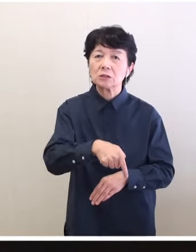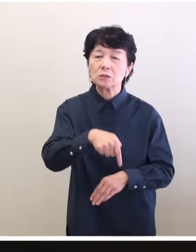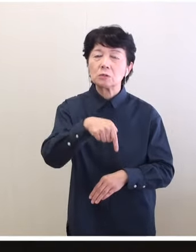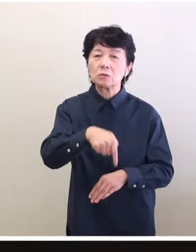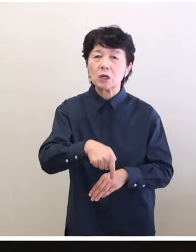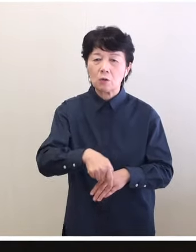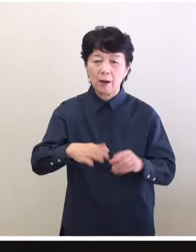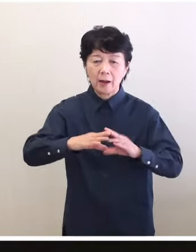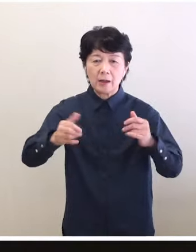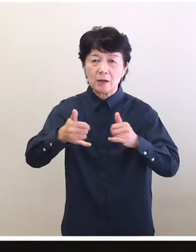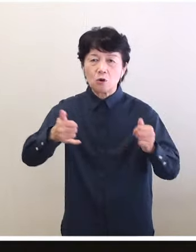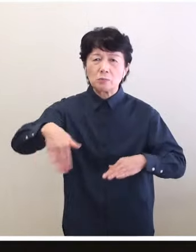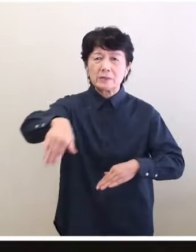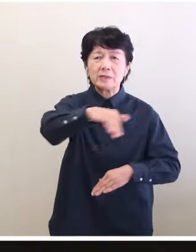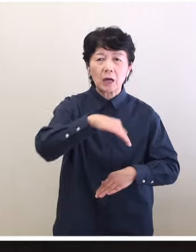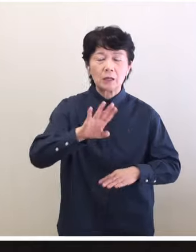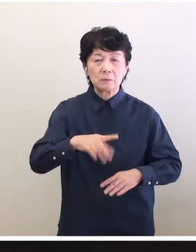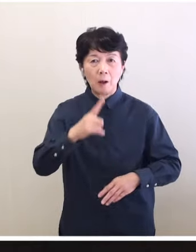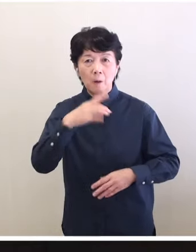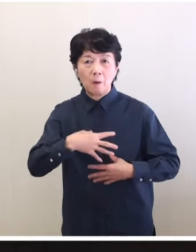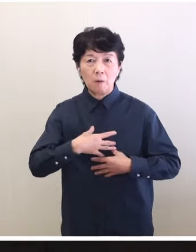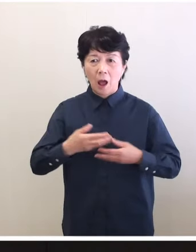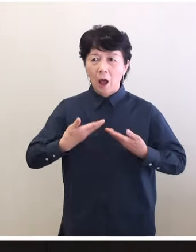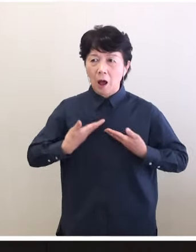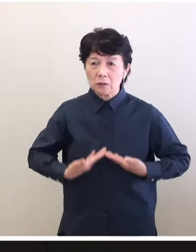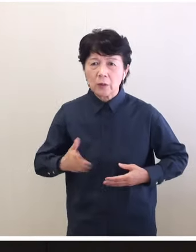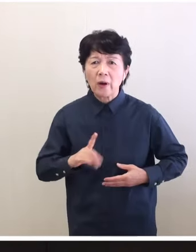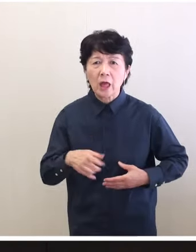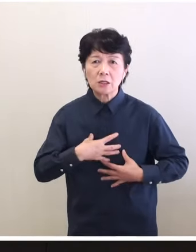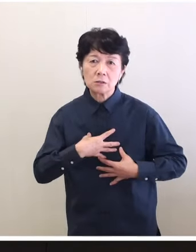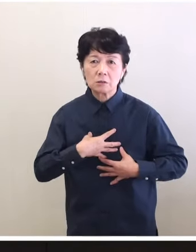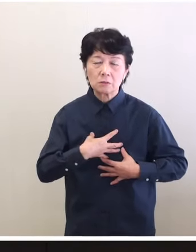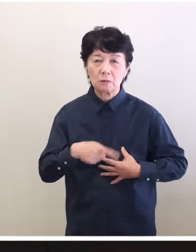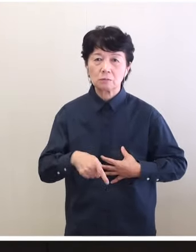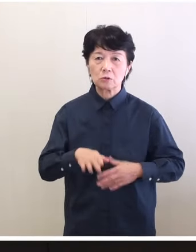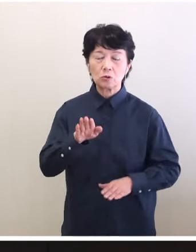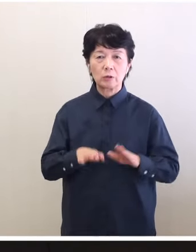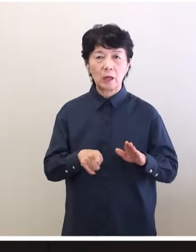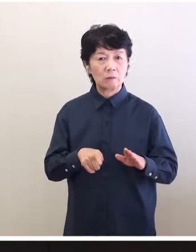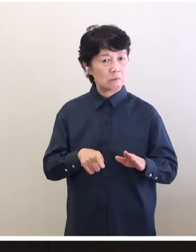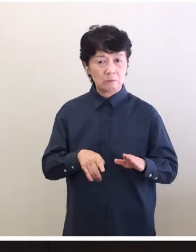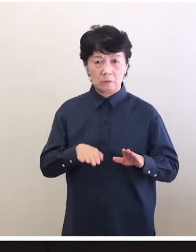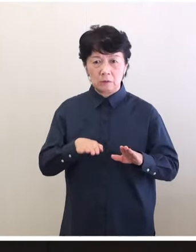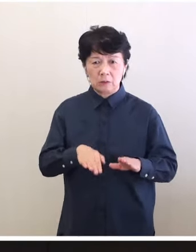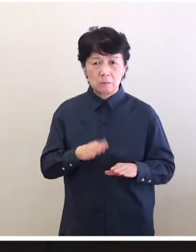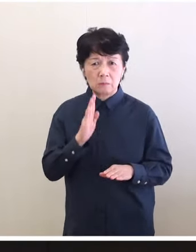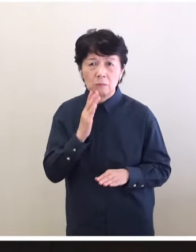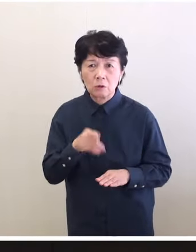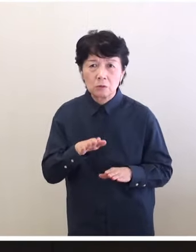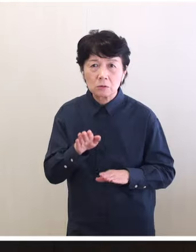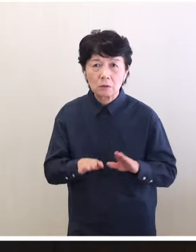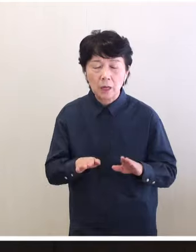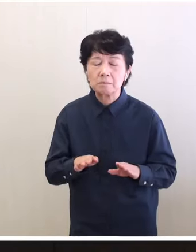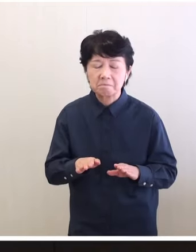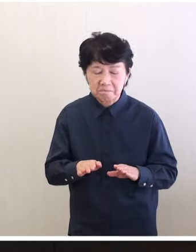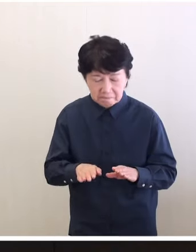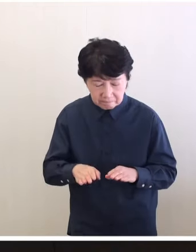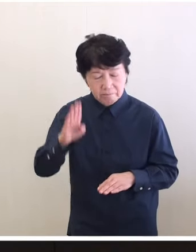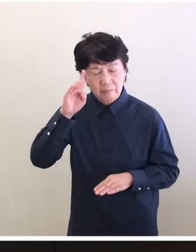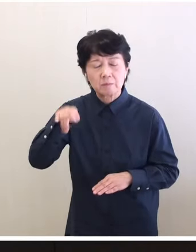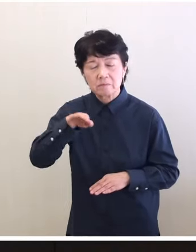の体感治安に大きく影響を及ぼしており、非常に深刻な事態であると警察とし